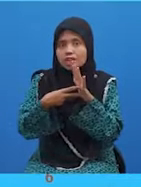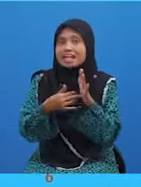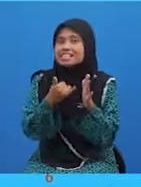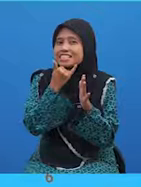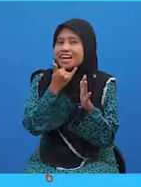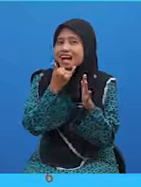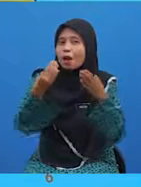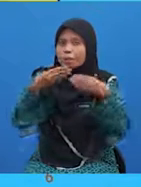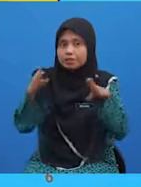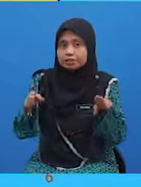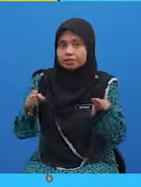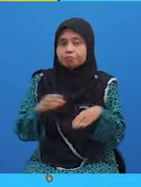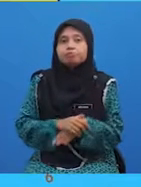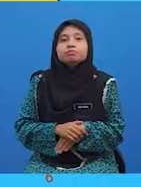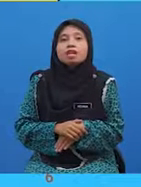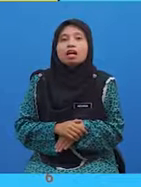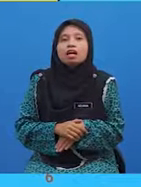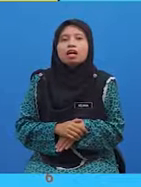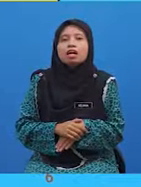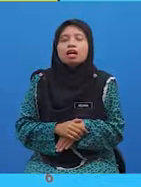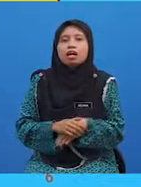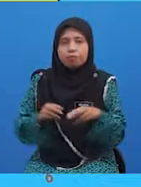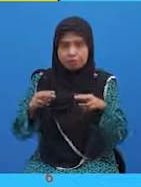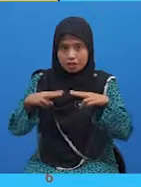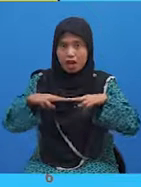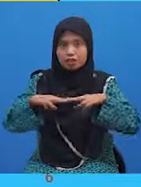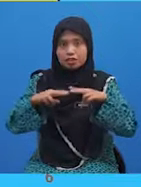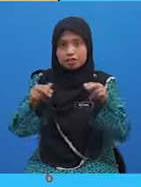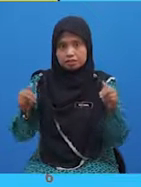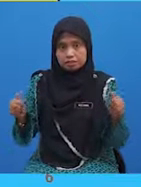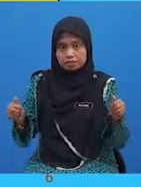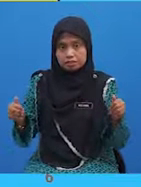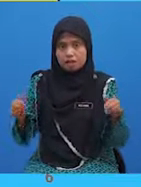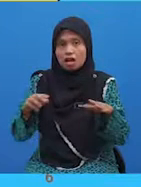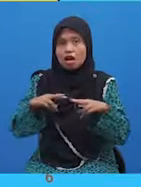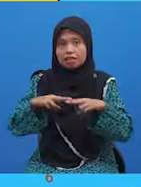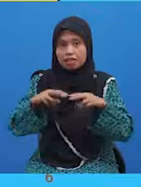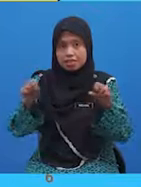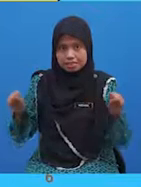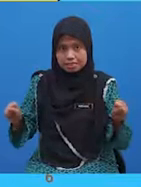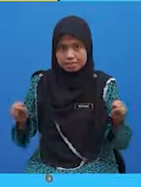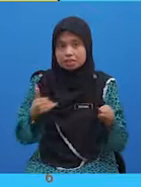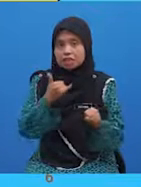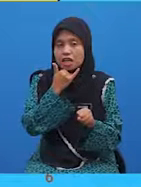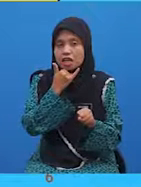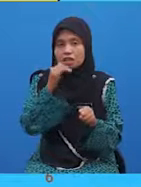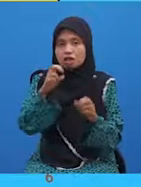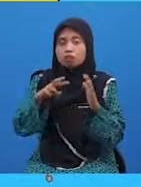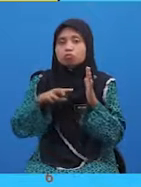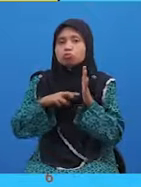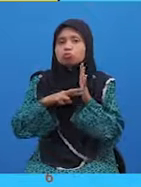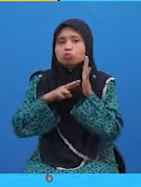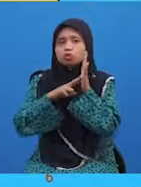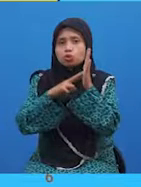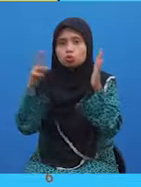kesalahan tata bahasa. Analisis kesalahan tata bahasa ialah kesalahan bahasa yang